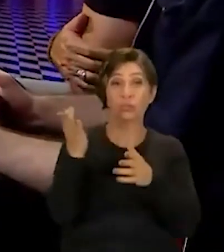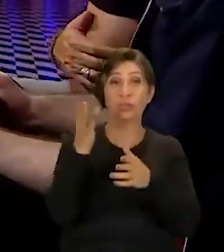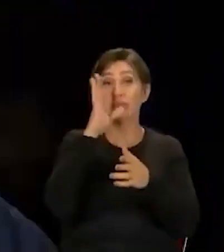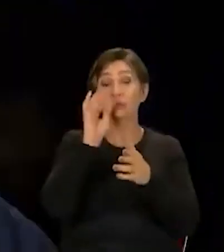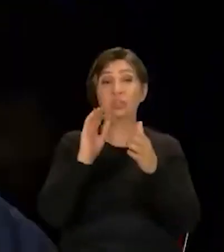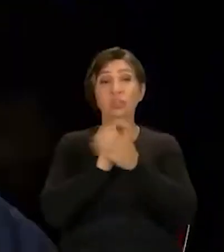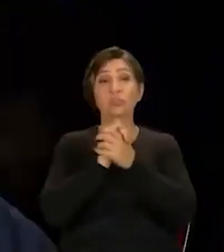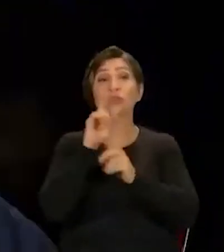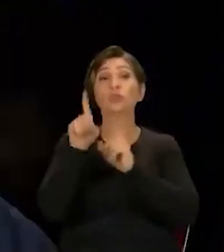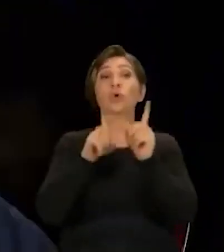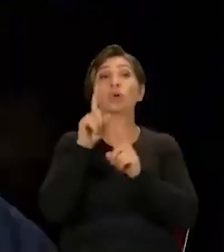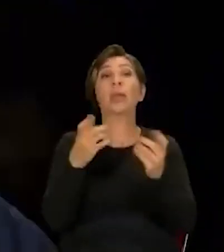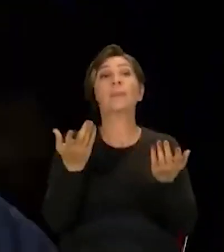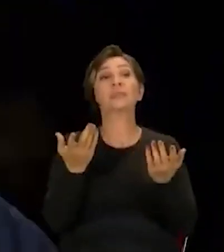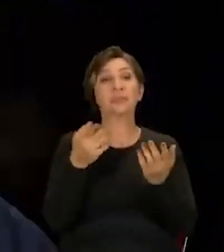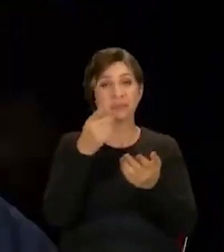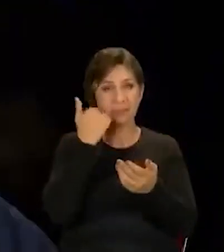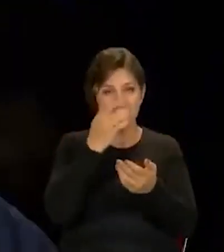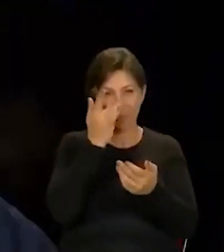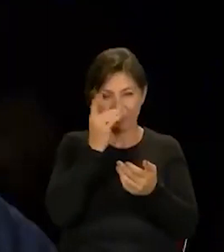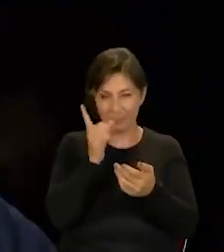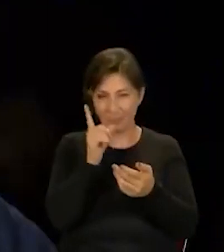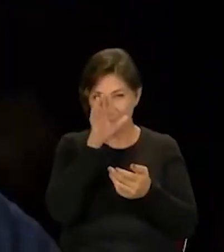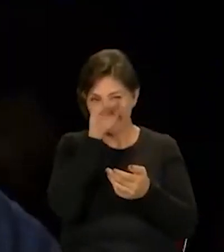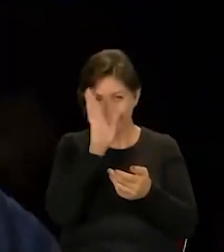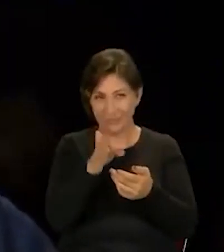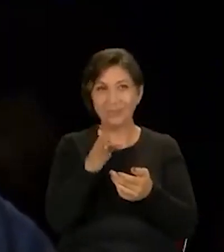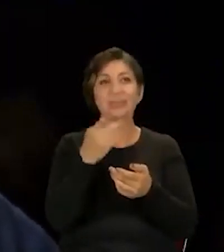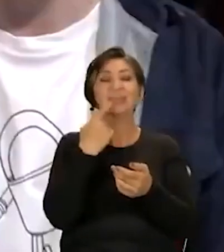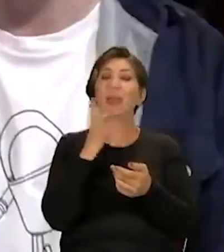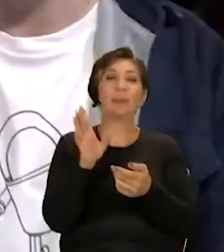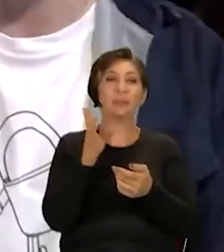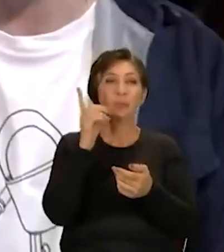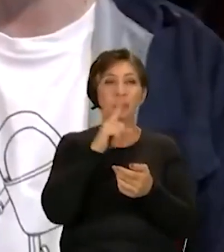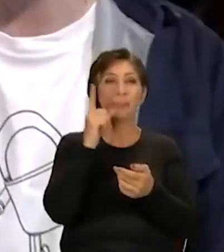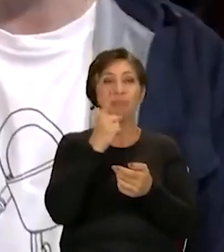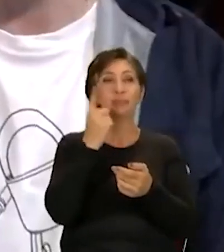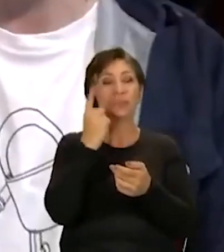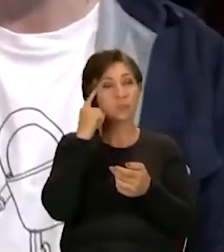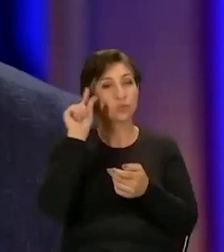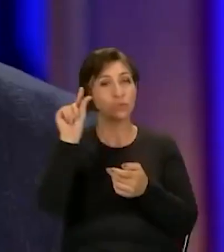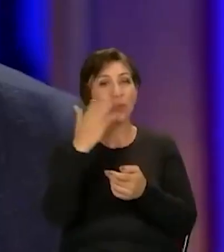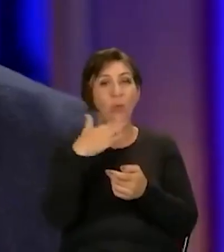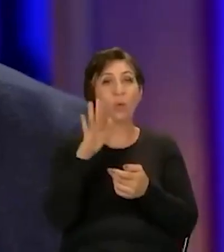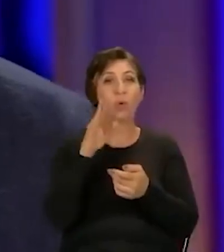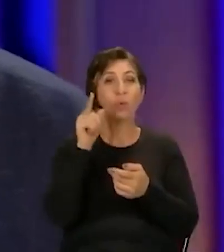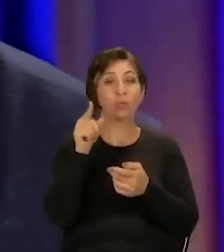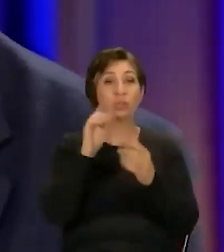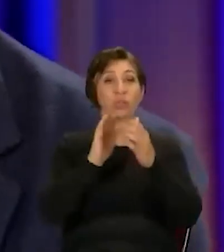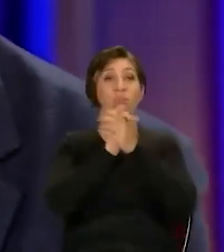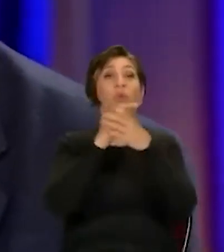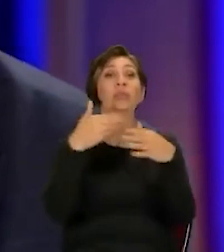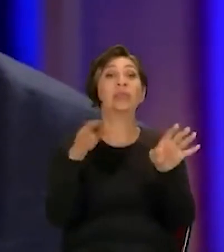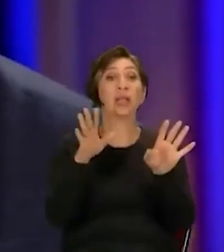onun şampiyonluğunu sorgulayabilir mi? Arkada hile hurda var mı diyebilir mi? Diyemez. Onun için bir şaibe yaratmıyorsunuz. Ve de bunu sadece